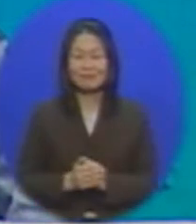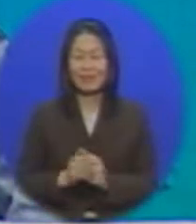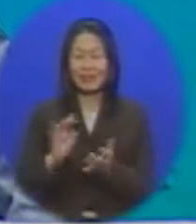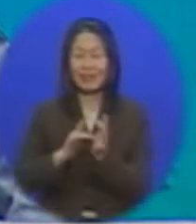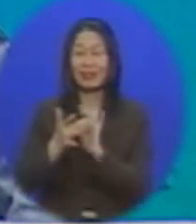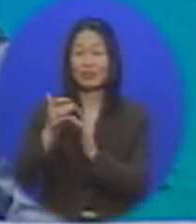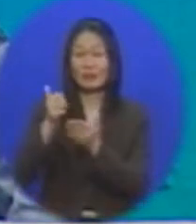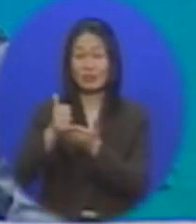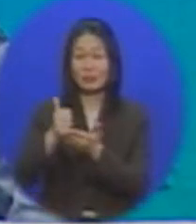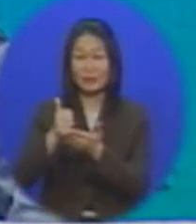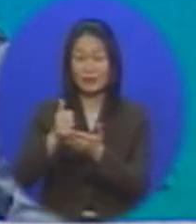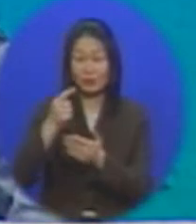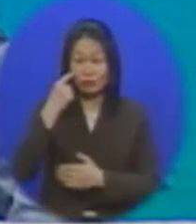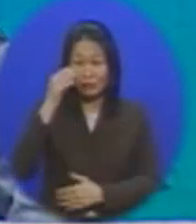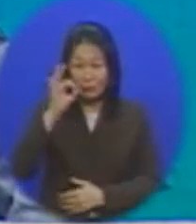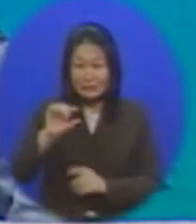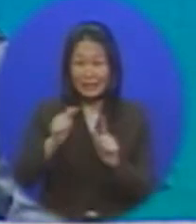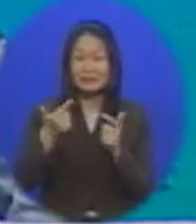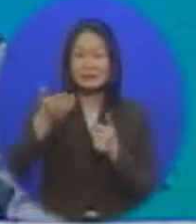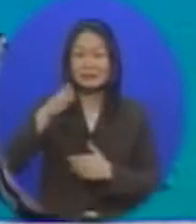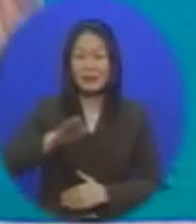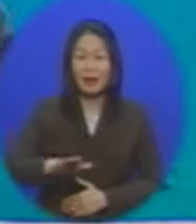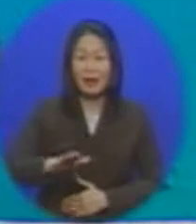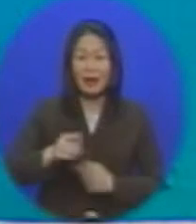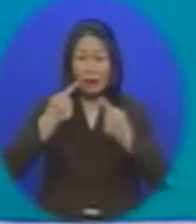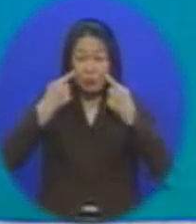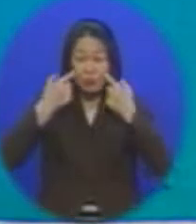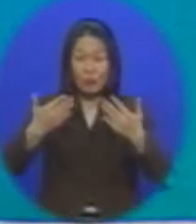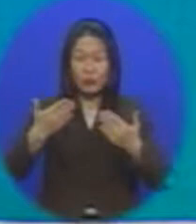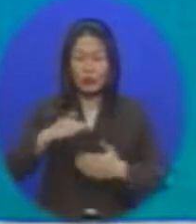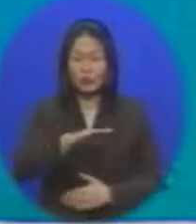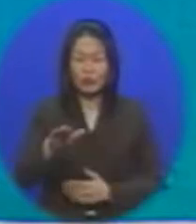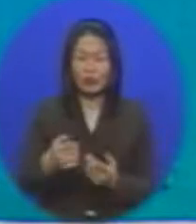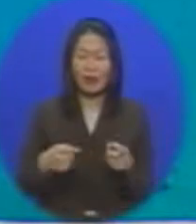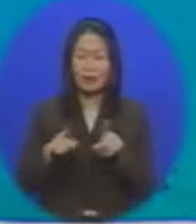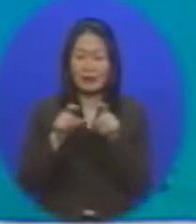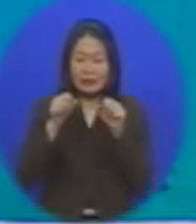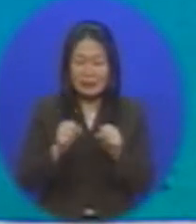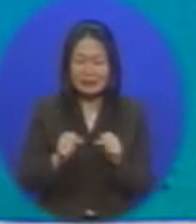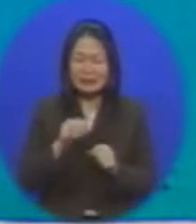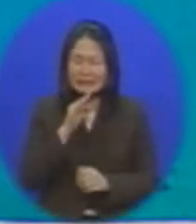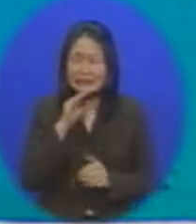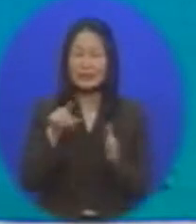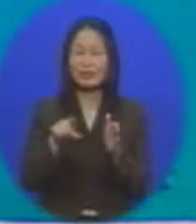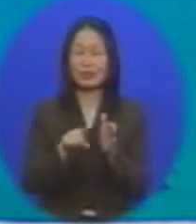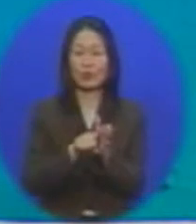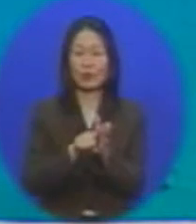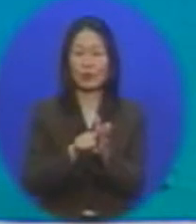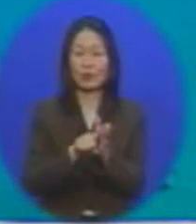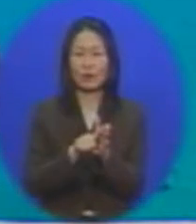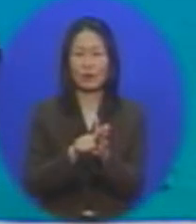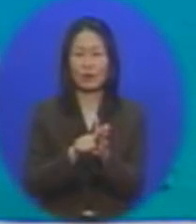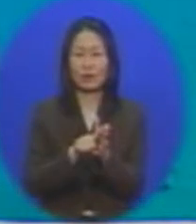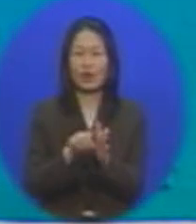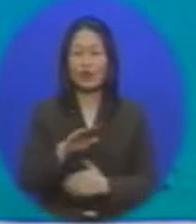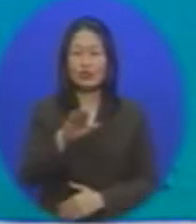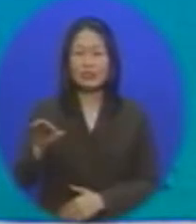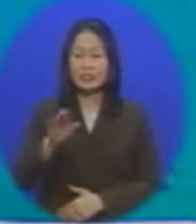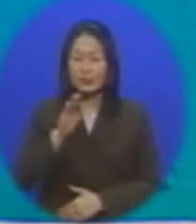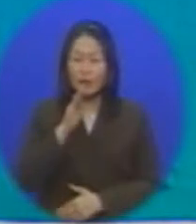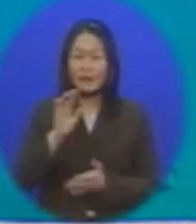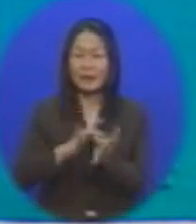예수님 육신의 눈에 보이지 않지만 분명히 우리와 함께 계시다는 걸 진짜 믿고 우리가 정말